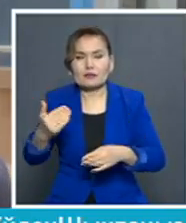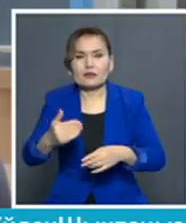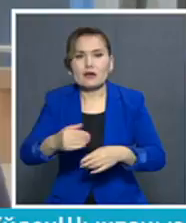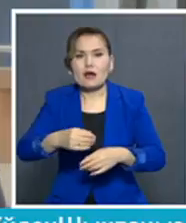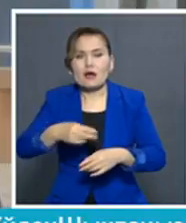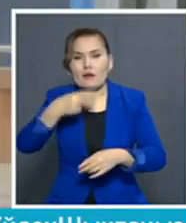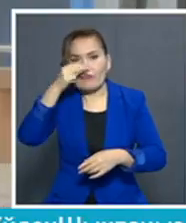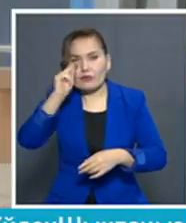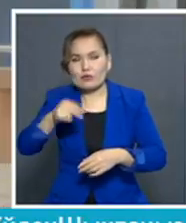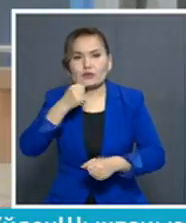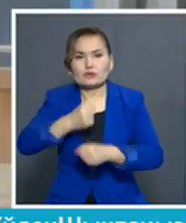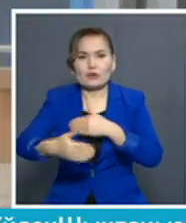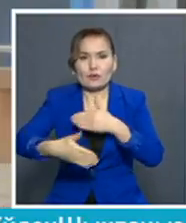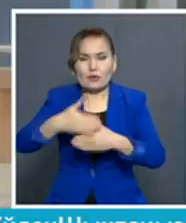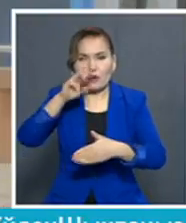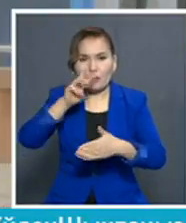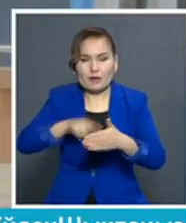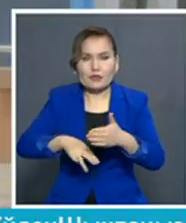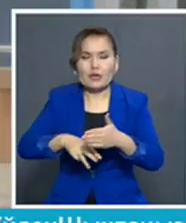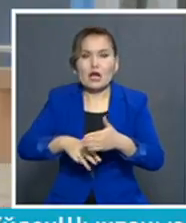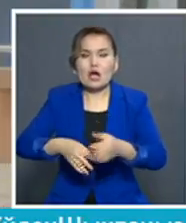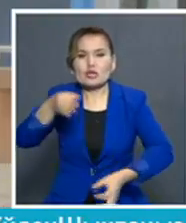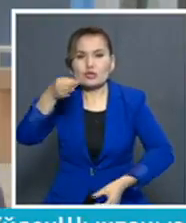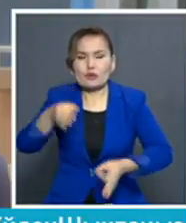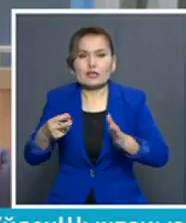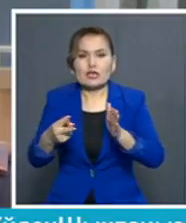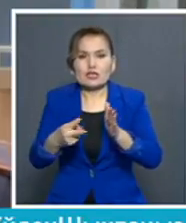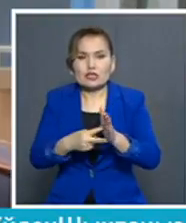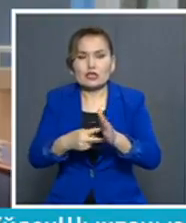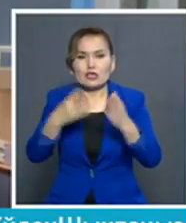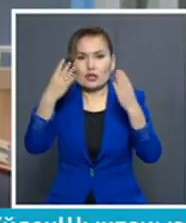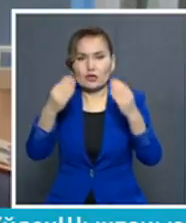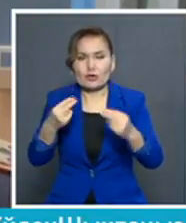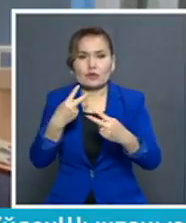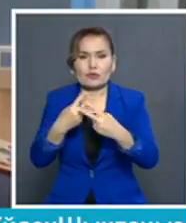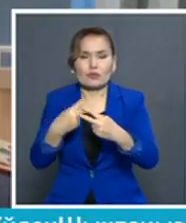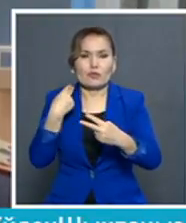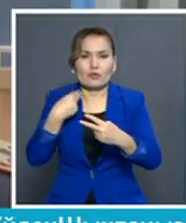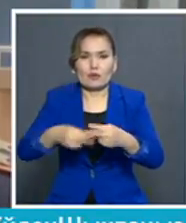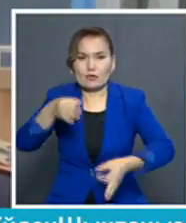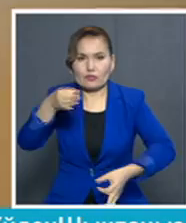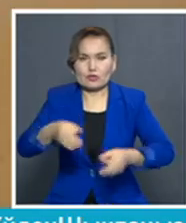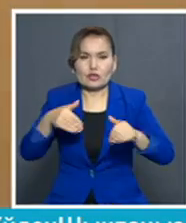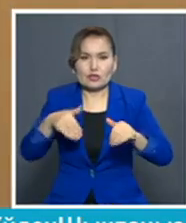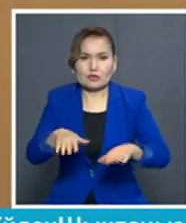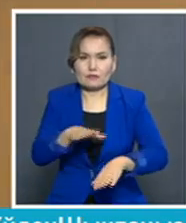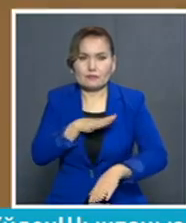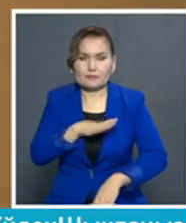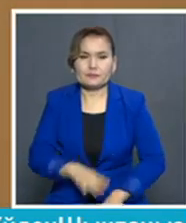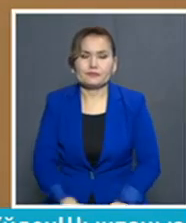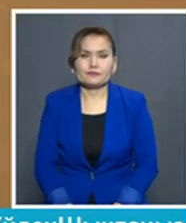тартылды. Сот оған 7 тәулік қамау туралы шешім шығарды.